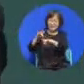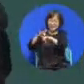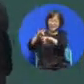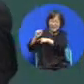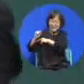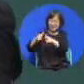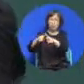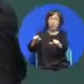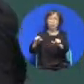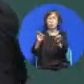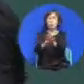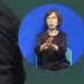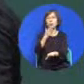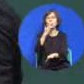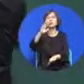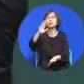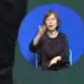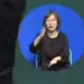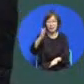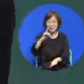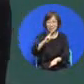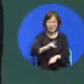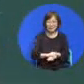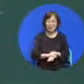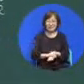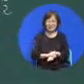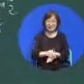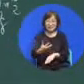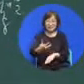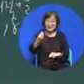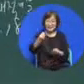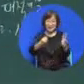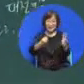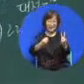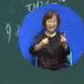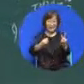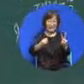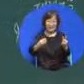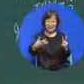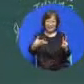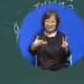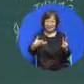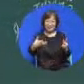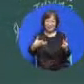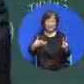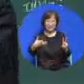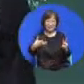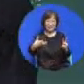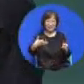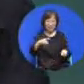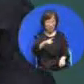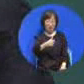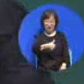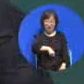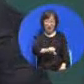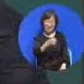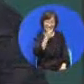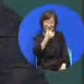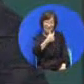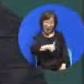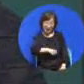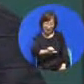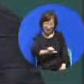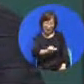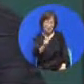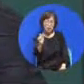your descendants, all the force of darkness will be broken down. 22장 18절입니다. And that's verse 18. 네 씨로 말미암아 천하 만민이